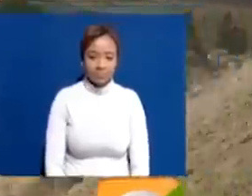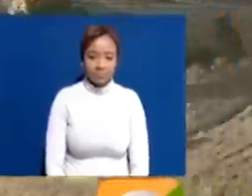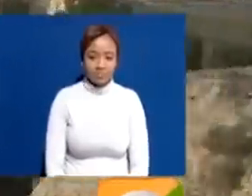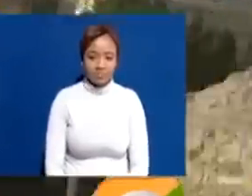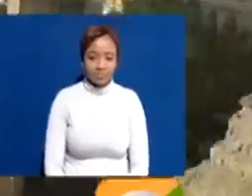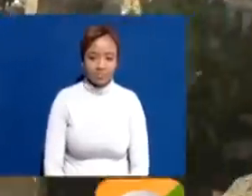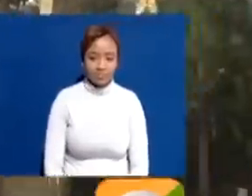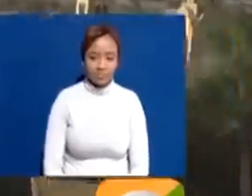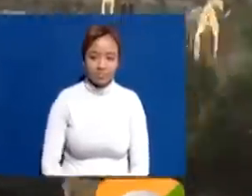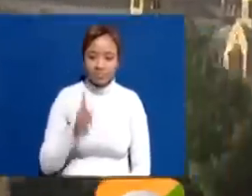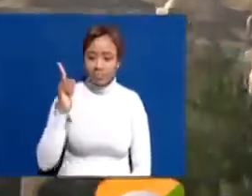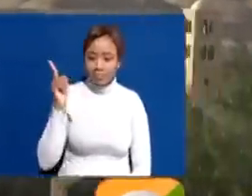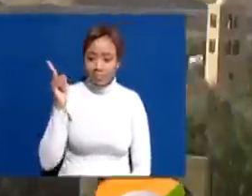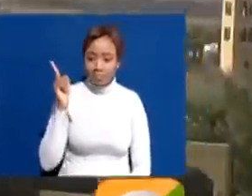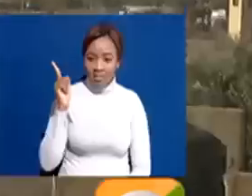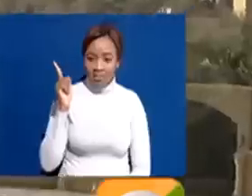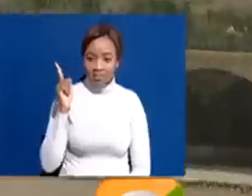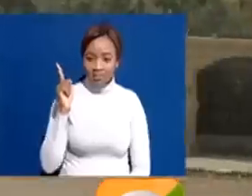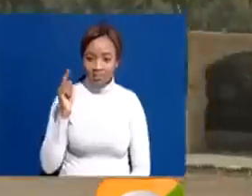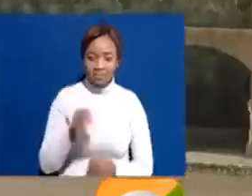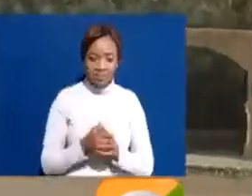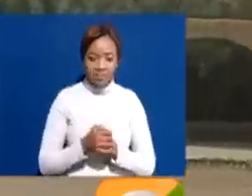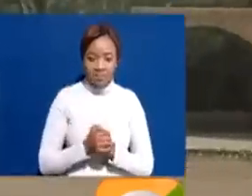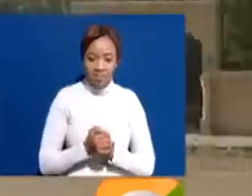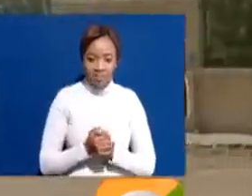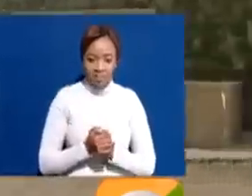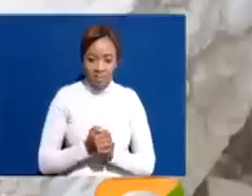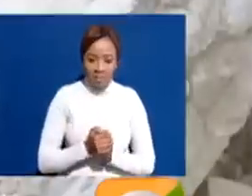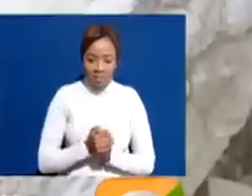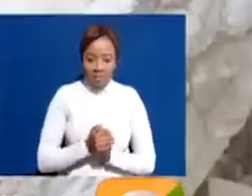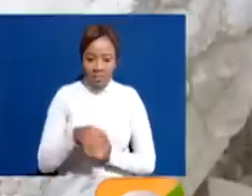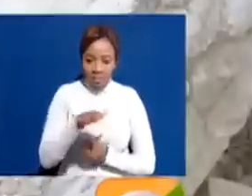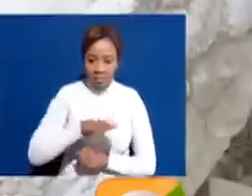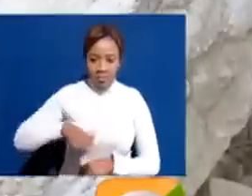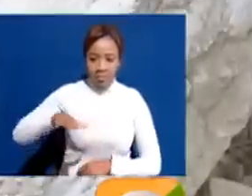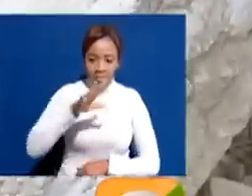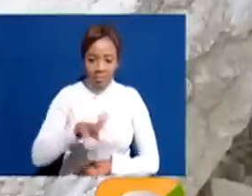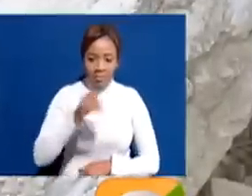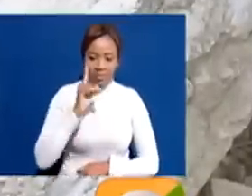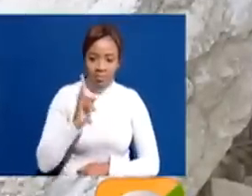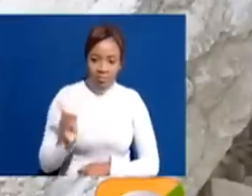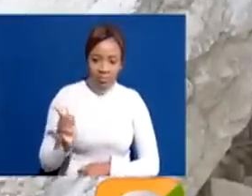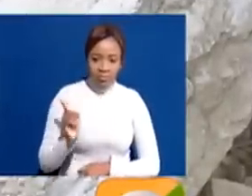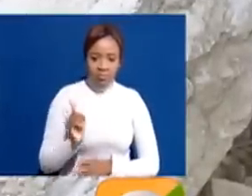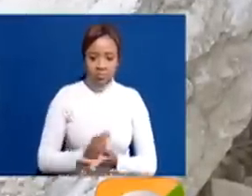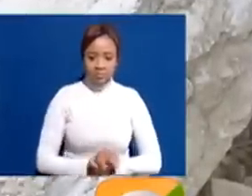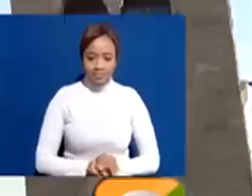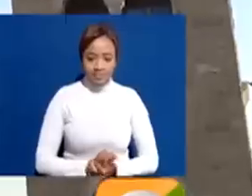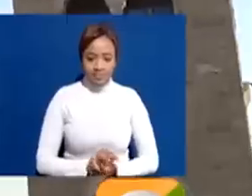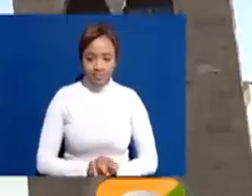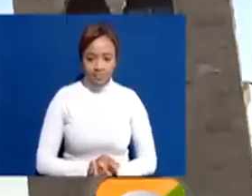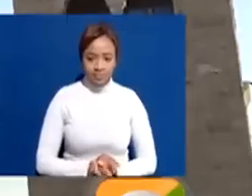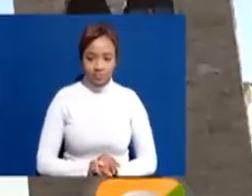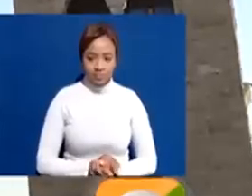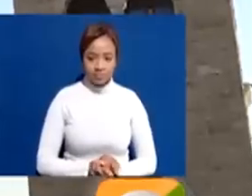Na katika nchi hii ndogo ya Kiarabu, eneo la Mashariki ya Kati, ndipo kunapatikana mto Yordani, sehemu